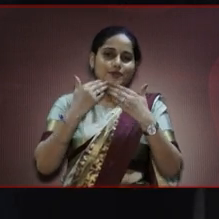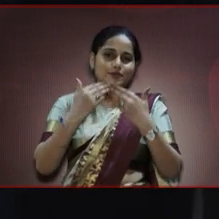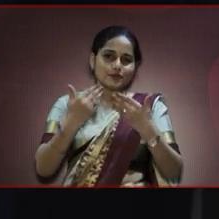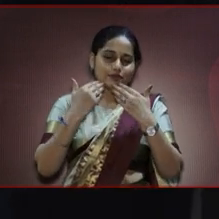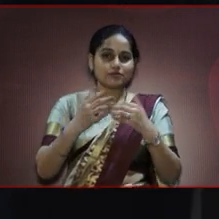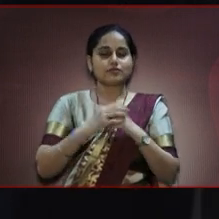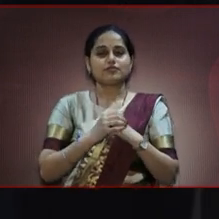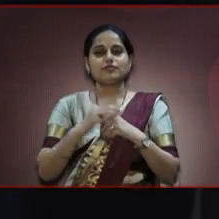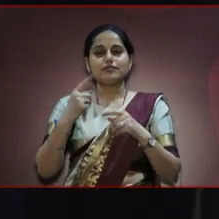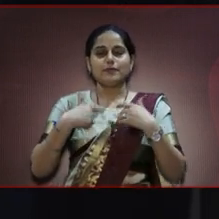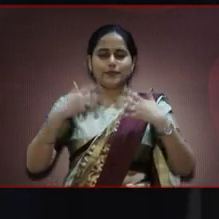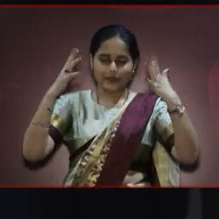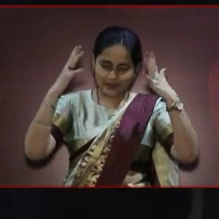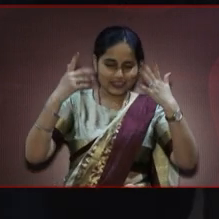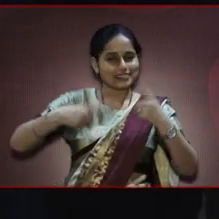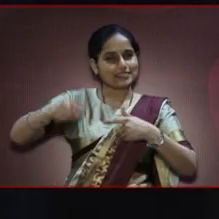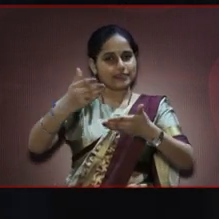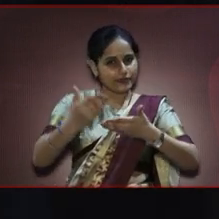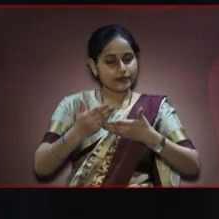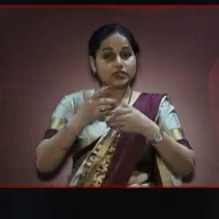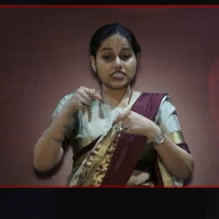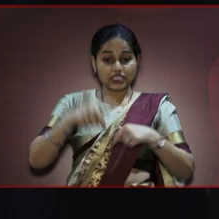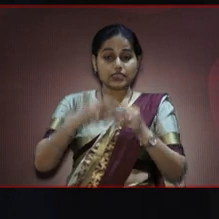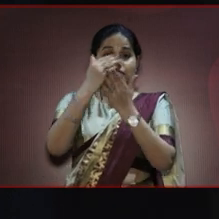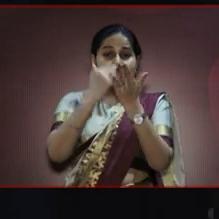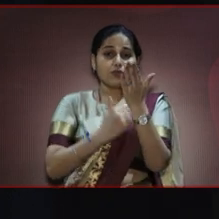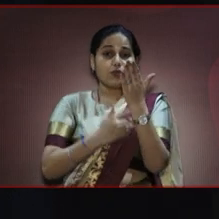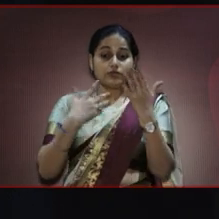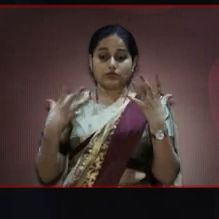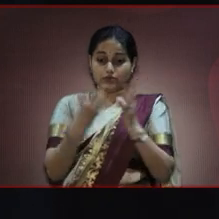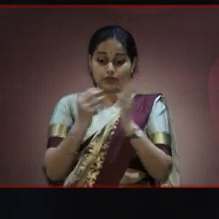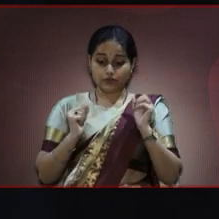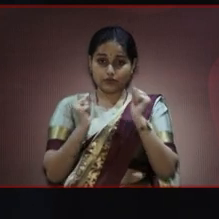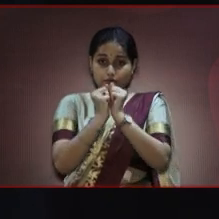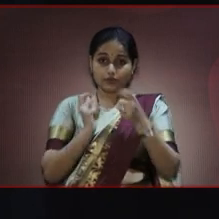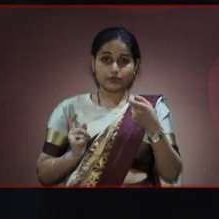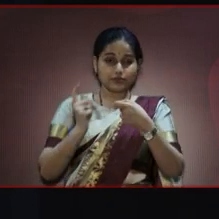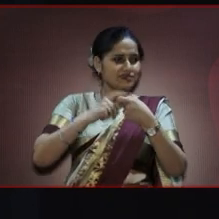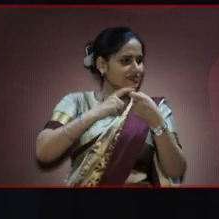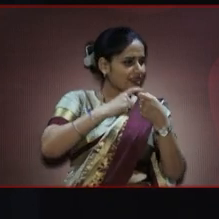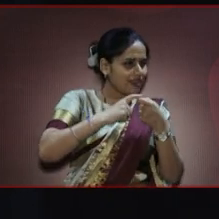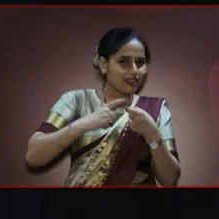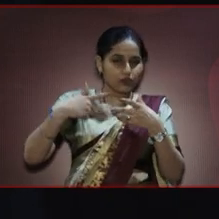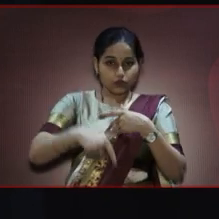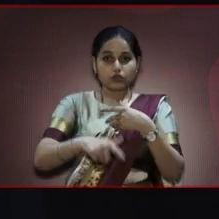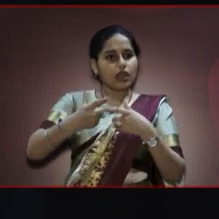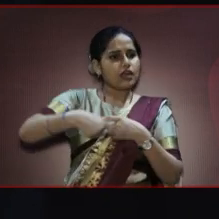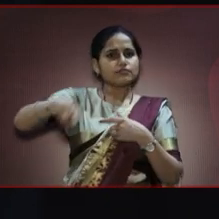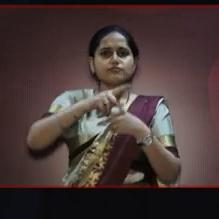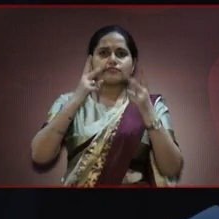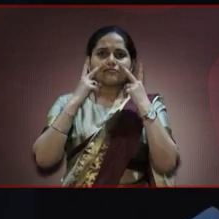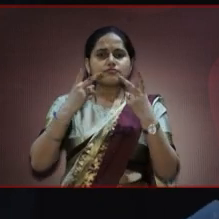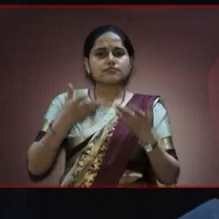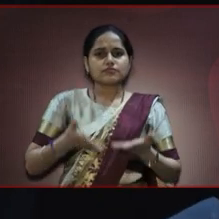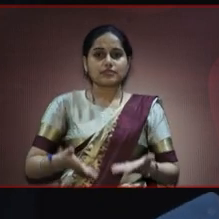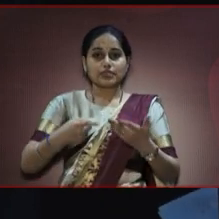देता हूँ, आभार व्यक्त करता हूँ, स्वागत करता हूँ कि इस कार्यक्रम में जब हम जुड़ेंगे तो आप सब लोग इसके साक्षी हैं और किस प्रकार